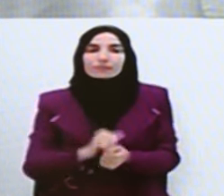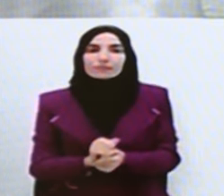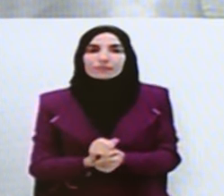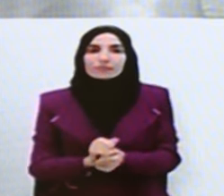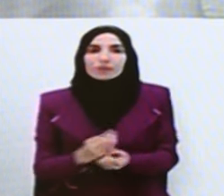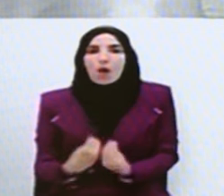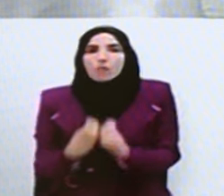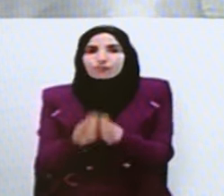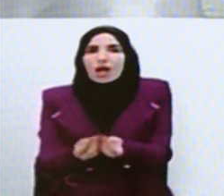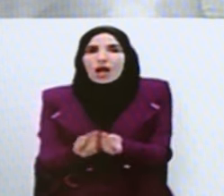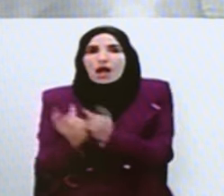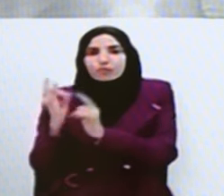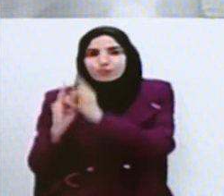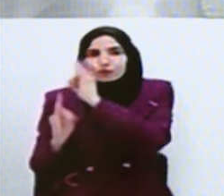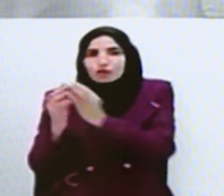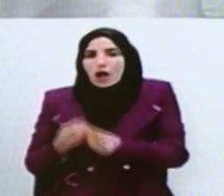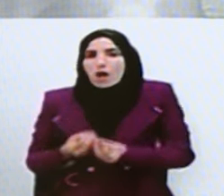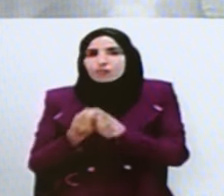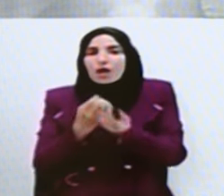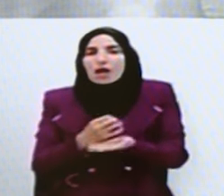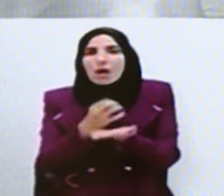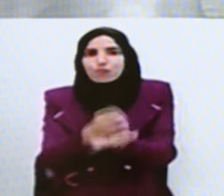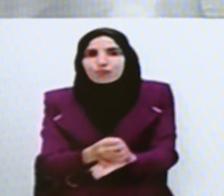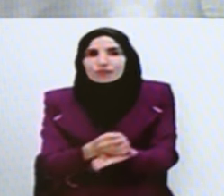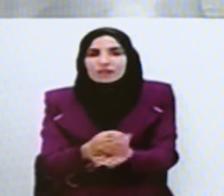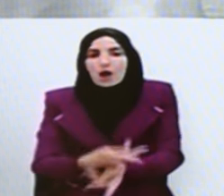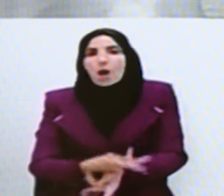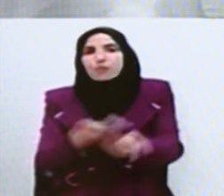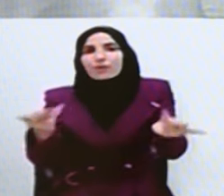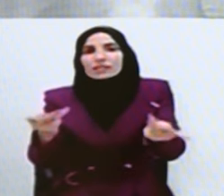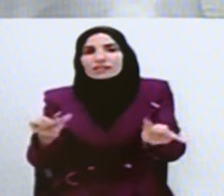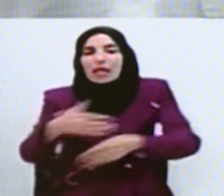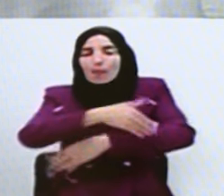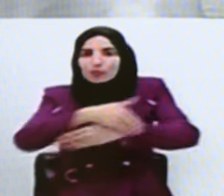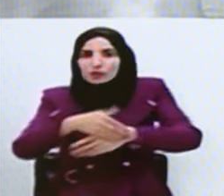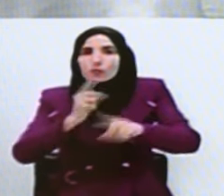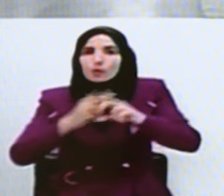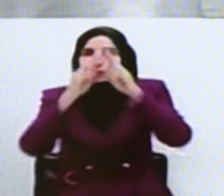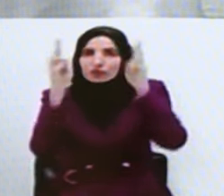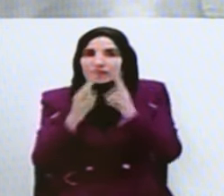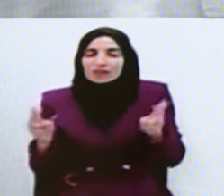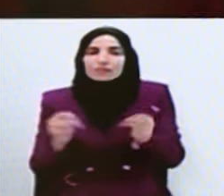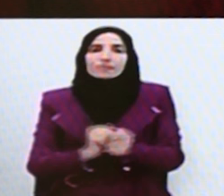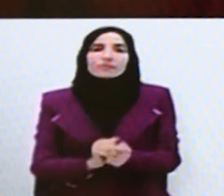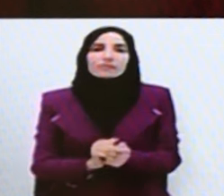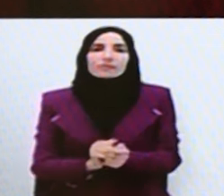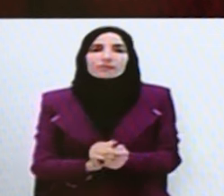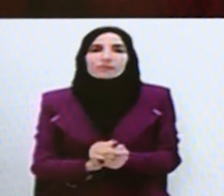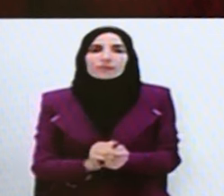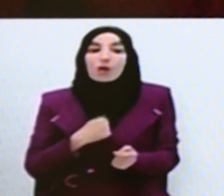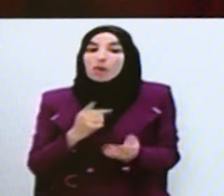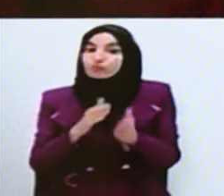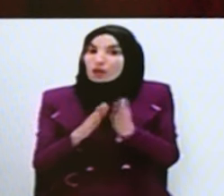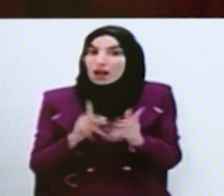بثقلها التاريخي وحضورها القوي في الساحتين الاقليميه والدوليه وانه لتفاؤل